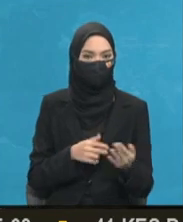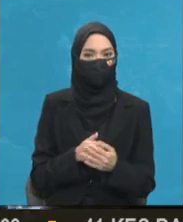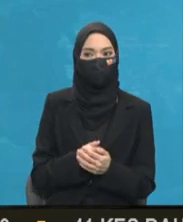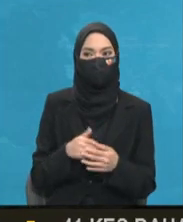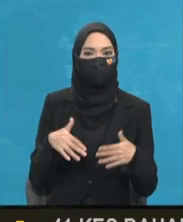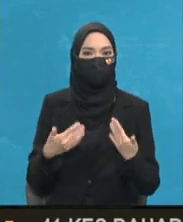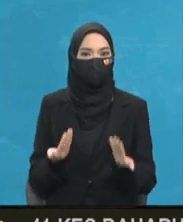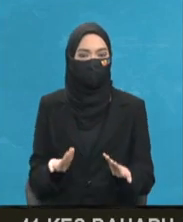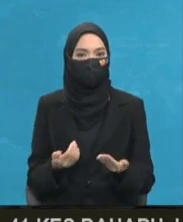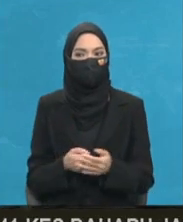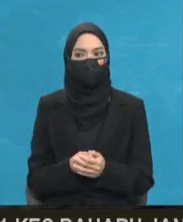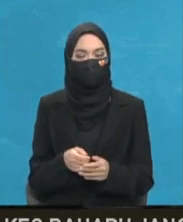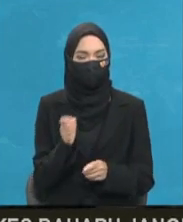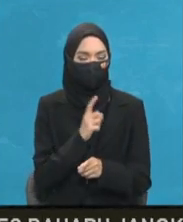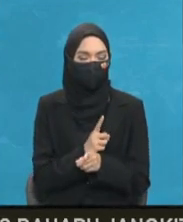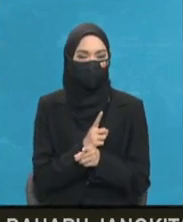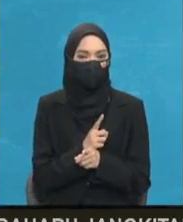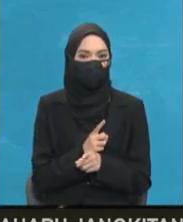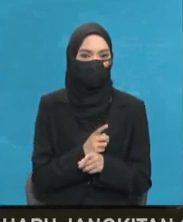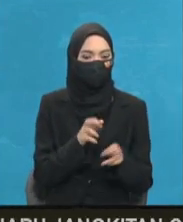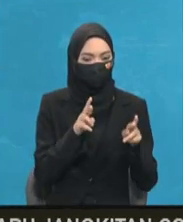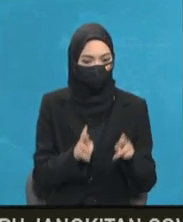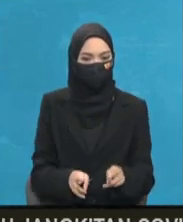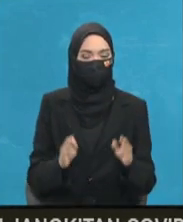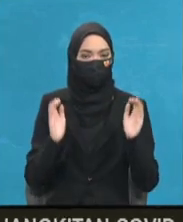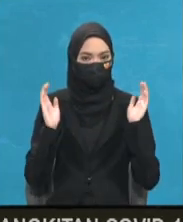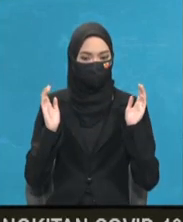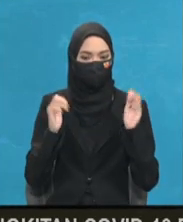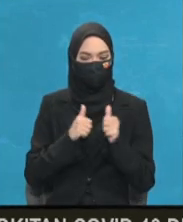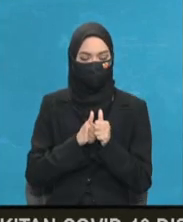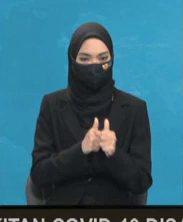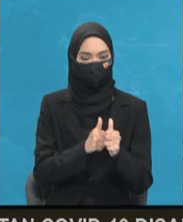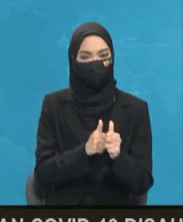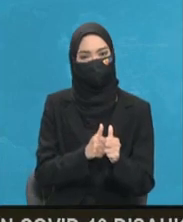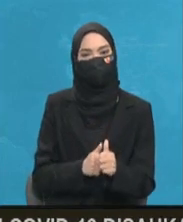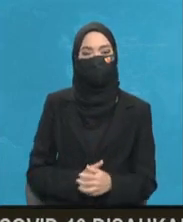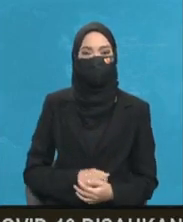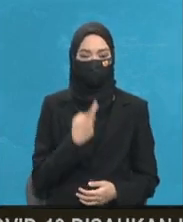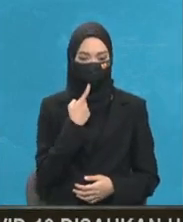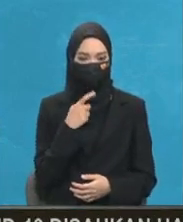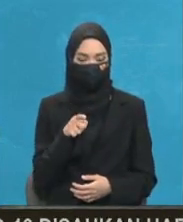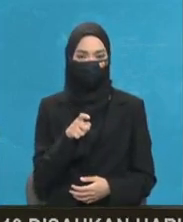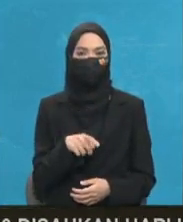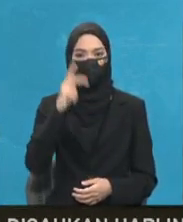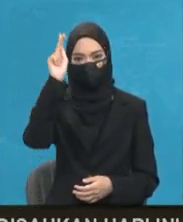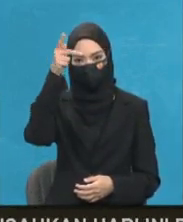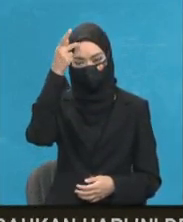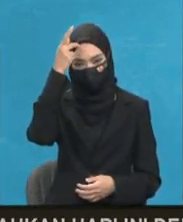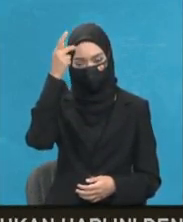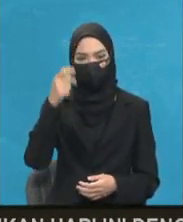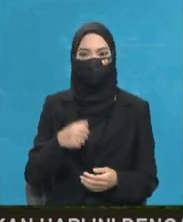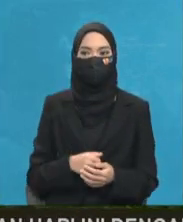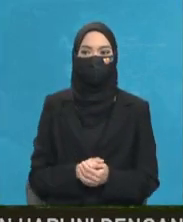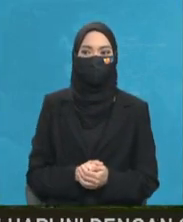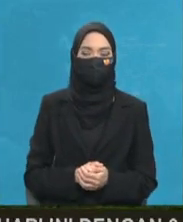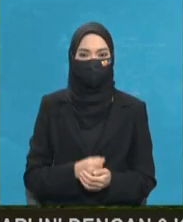kelemahan bagi memastikan penduduk dan rakyat negara Brunei Darussalam Akord dan patuh akan arahan pihak kerajaan dalam